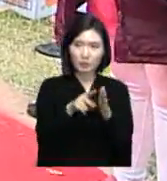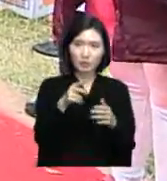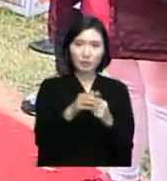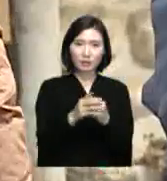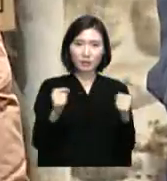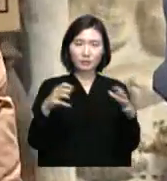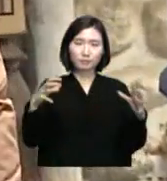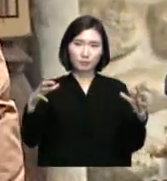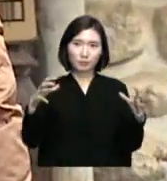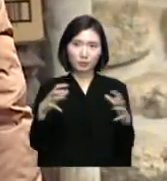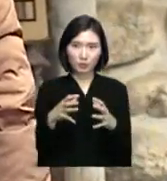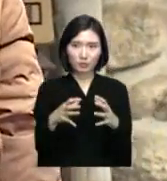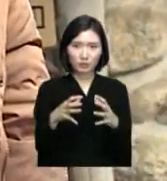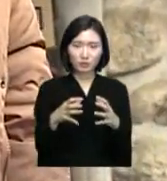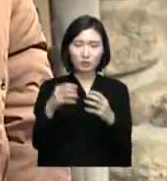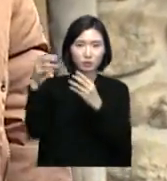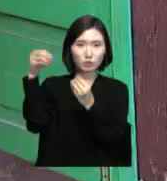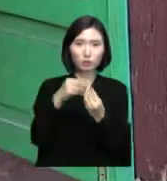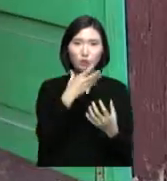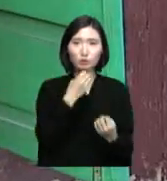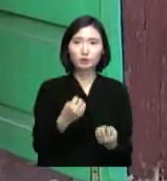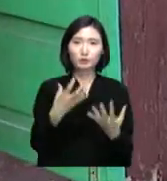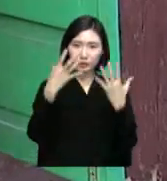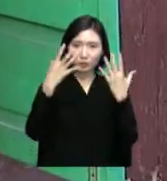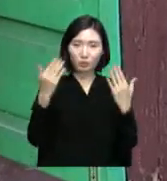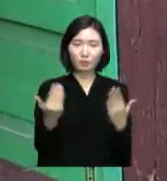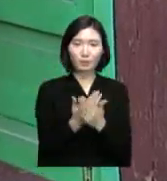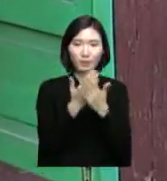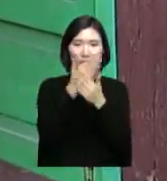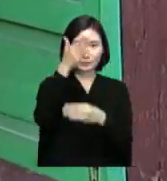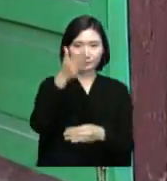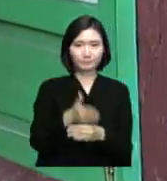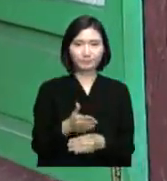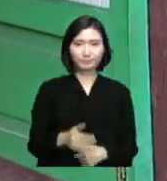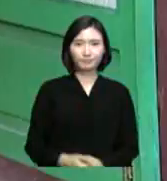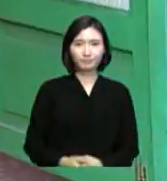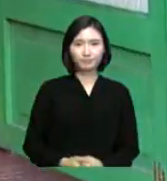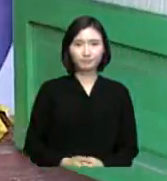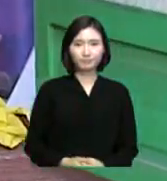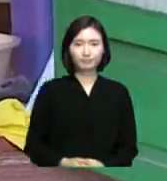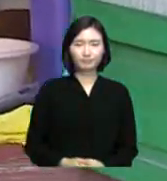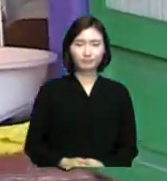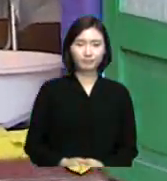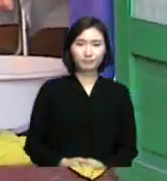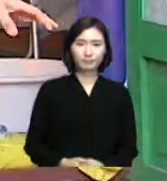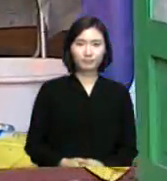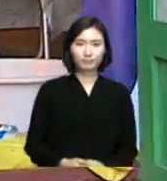전통 축제로 거듭나고 있습니다. 딜라이브 서울경기 케이블 TV 조성엽입니다.